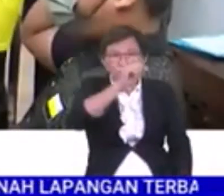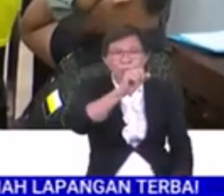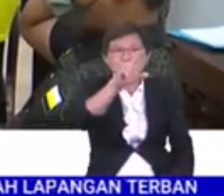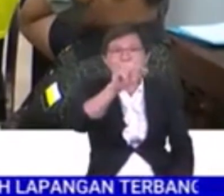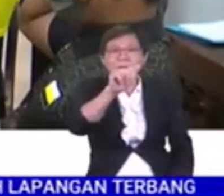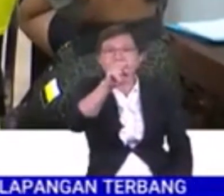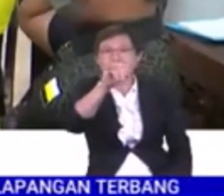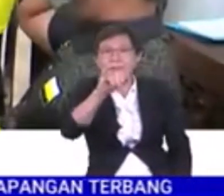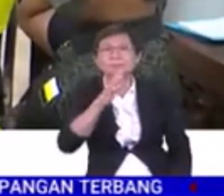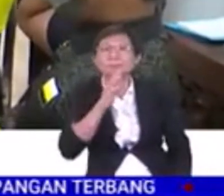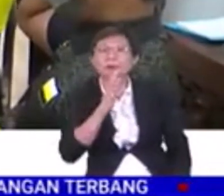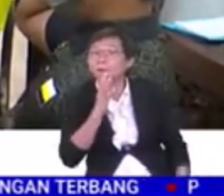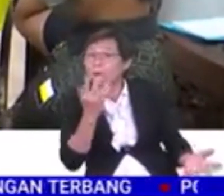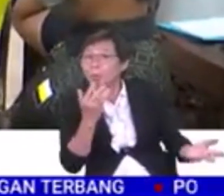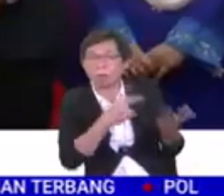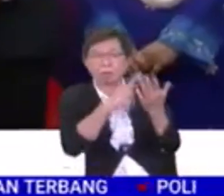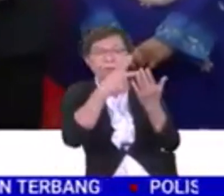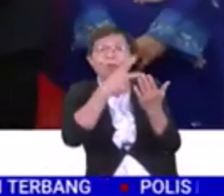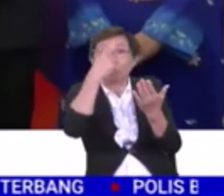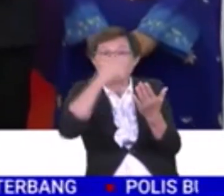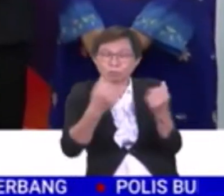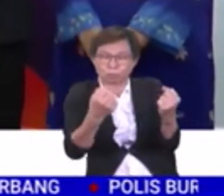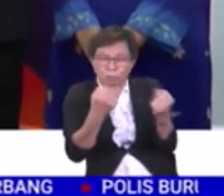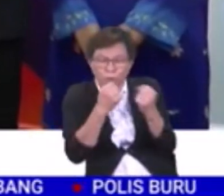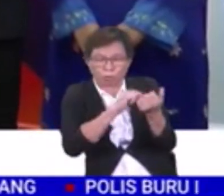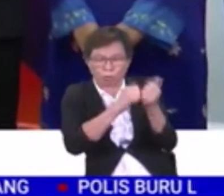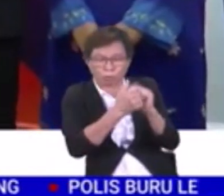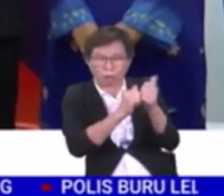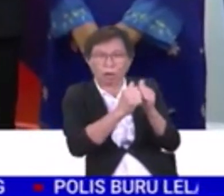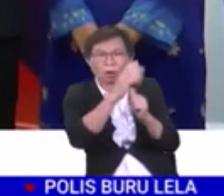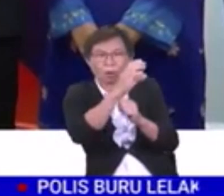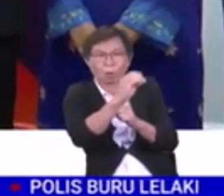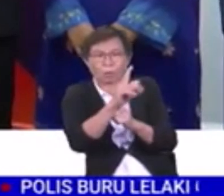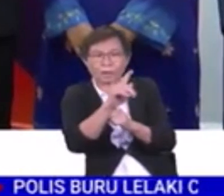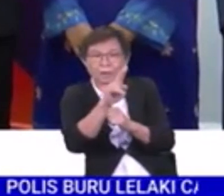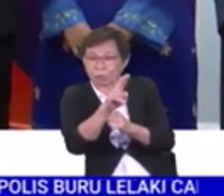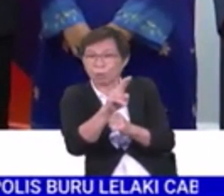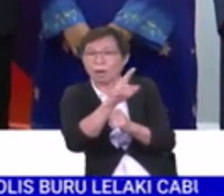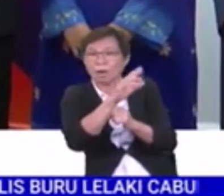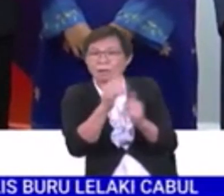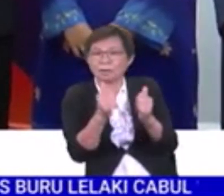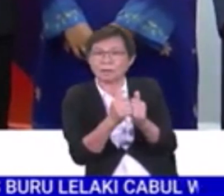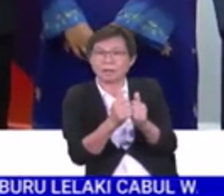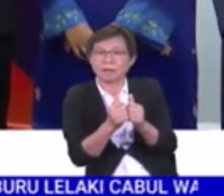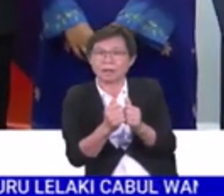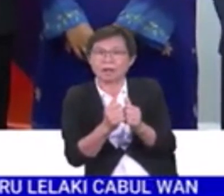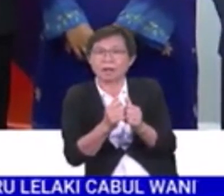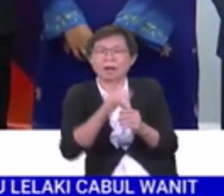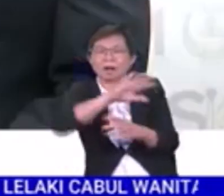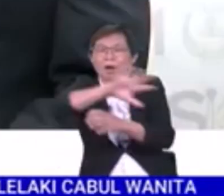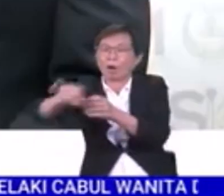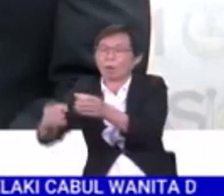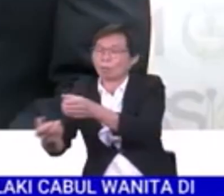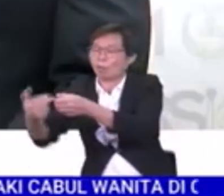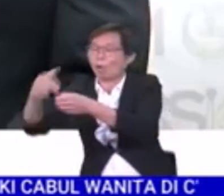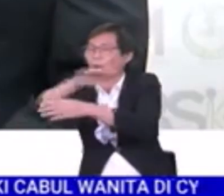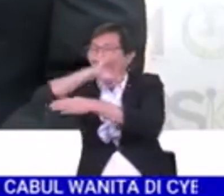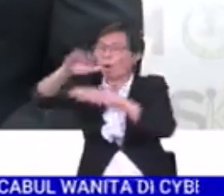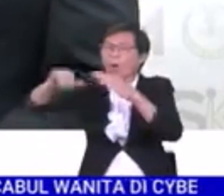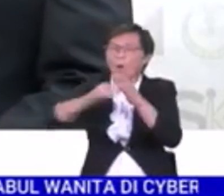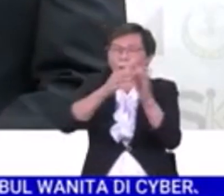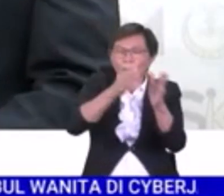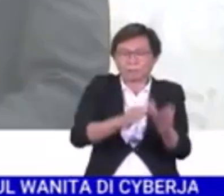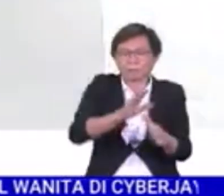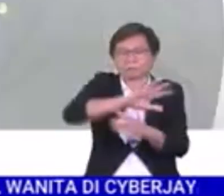Muhammad berkata ia sebagai usaha memperkasai kan suka terhadap golongan berkenaan dengan pelibatan menyeluruh daripada semua